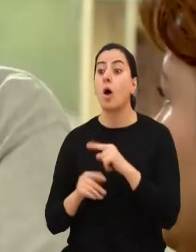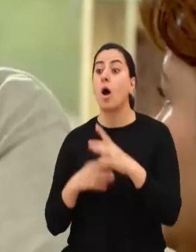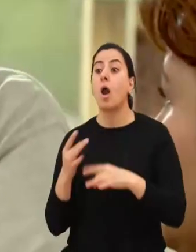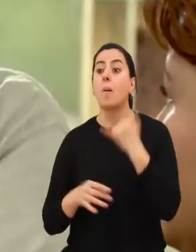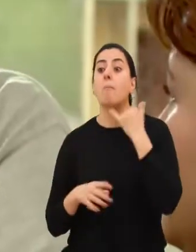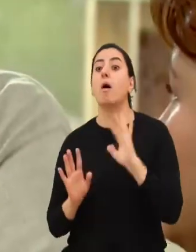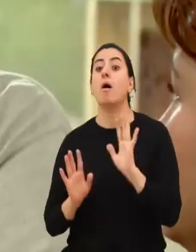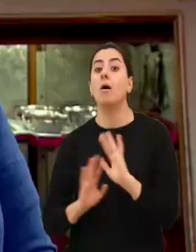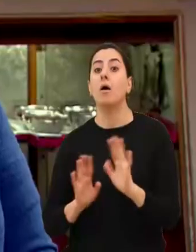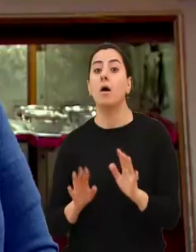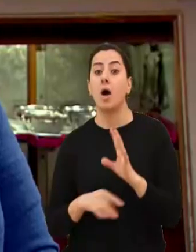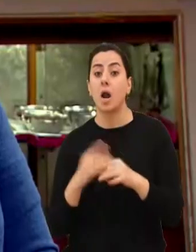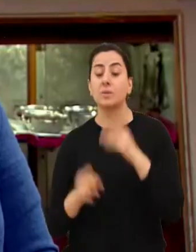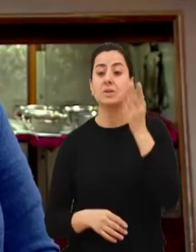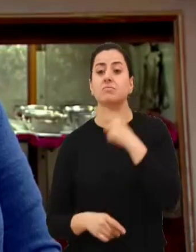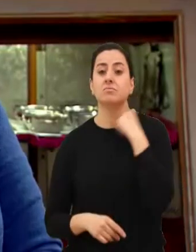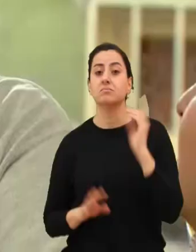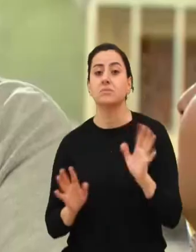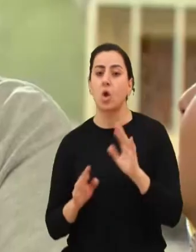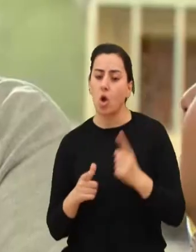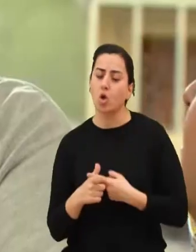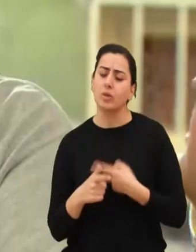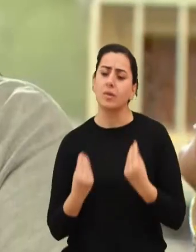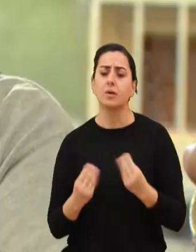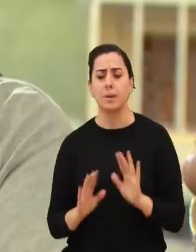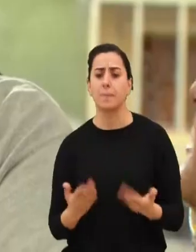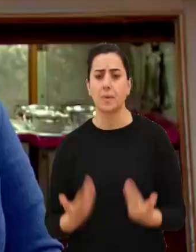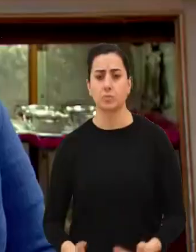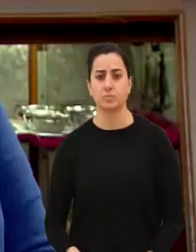ha, sakın ha. Şimdi akrabalarını rahatsız etmeyelim. Otel en iyisi ya.